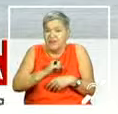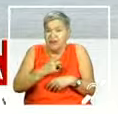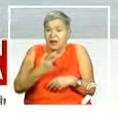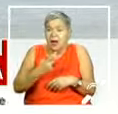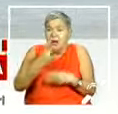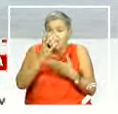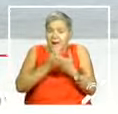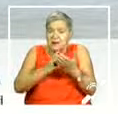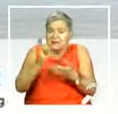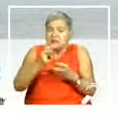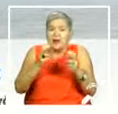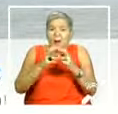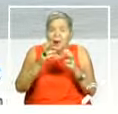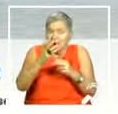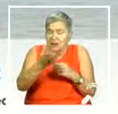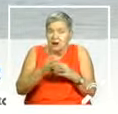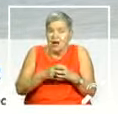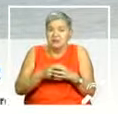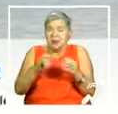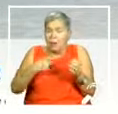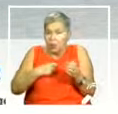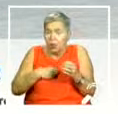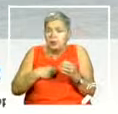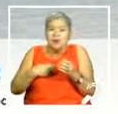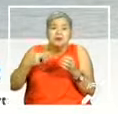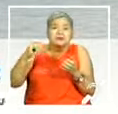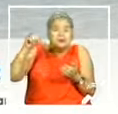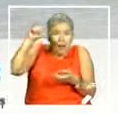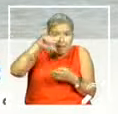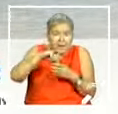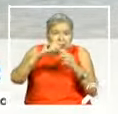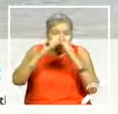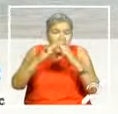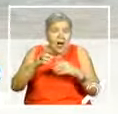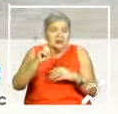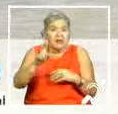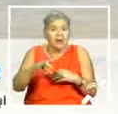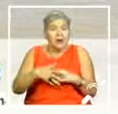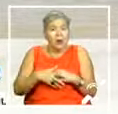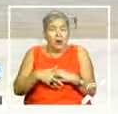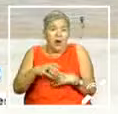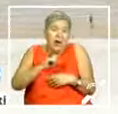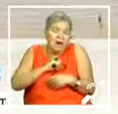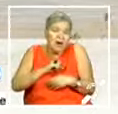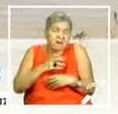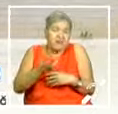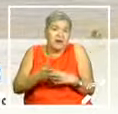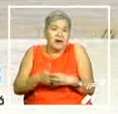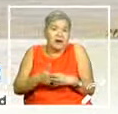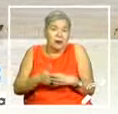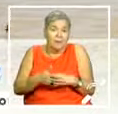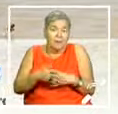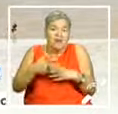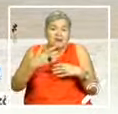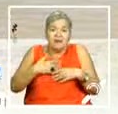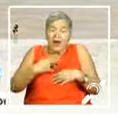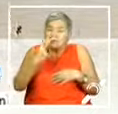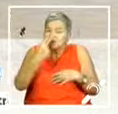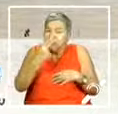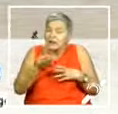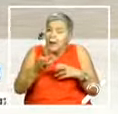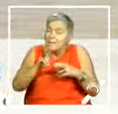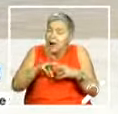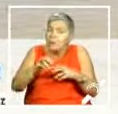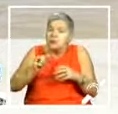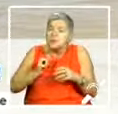aceste drone sau fragmente de drone ar putea să cadă pe casele lor. Se tem mult dintre ei. Spun că ar vrea să vadă mai mulți militari